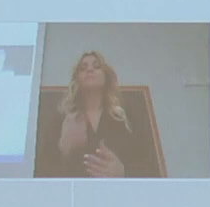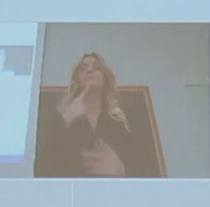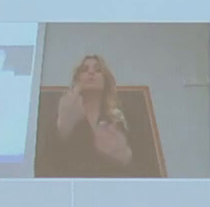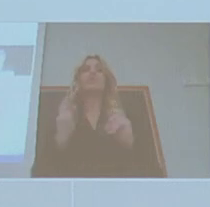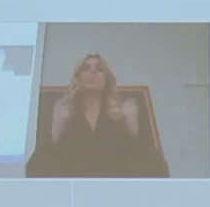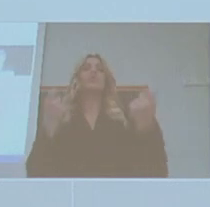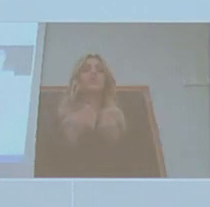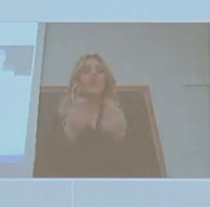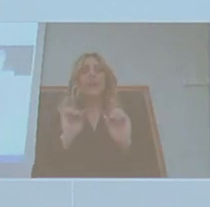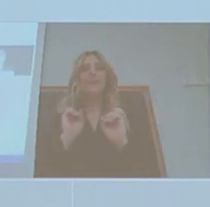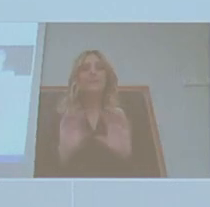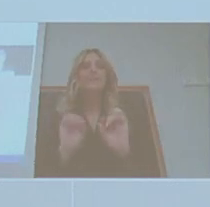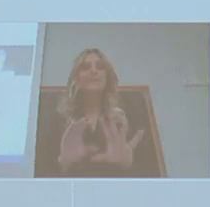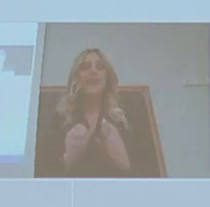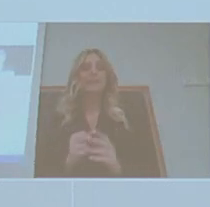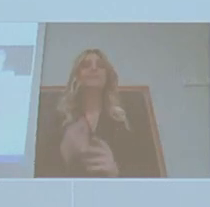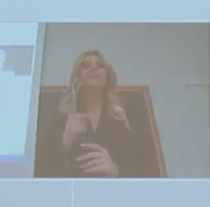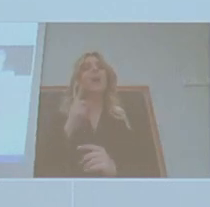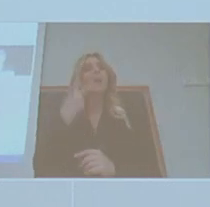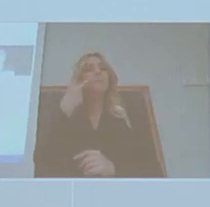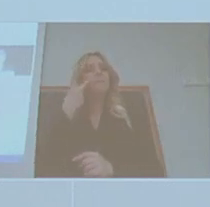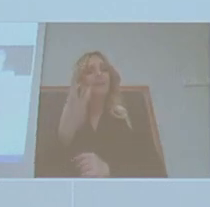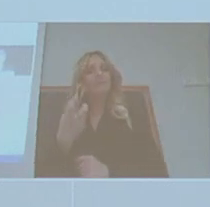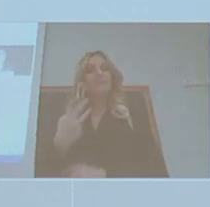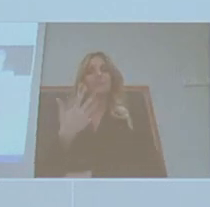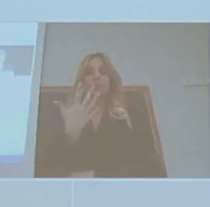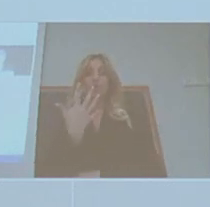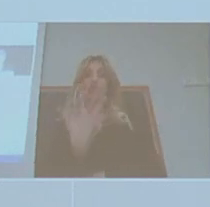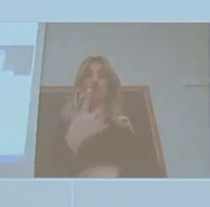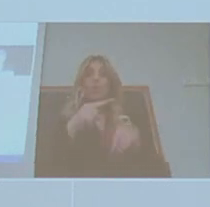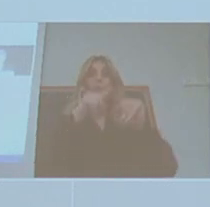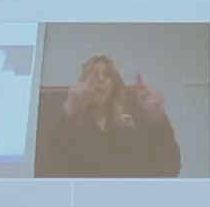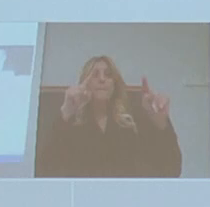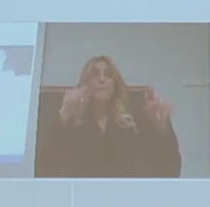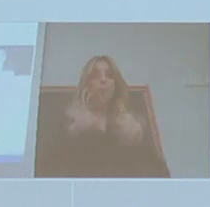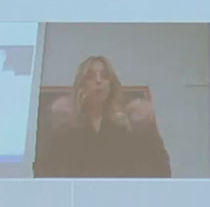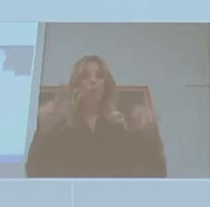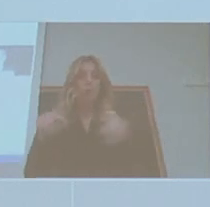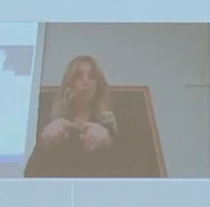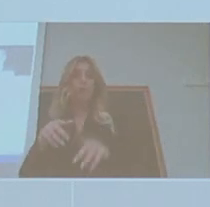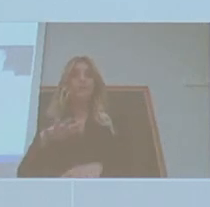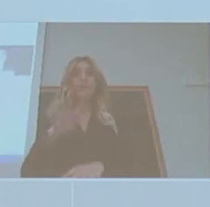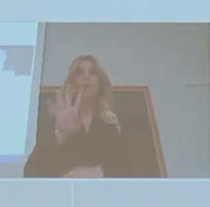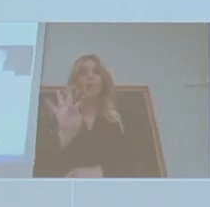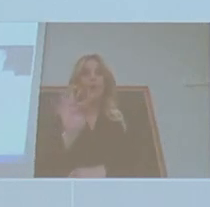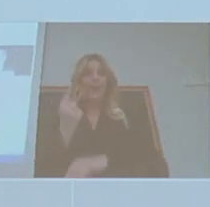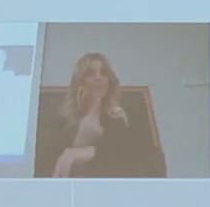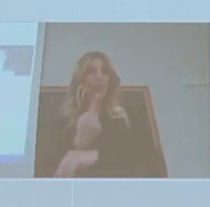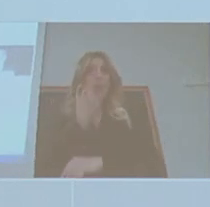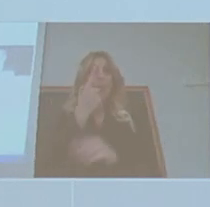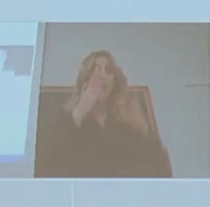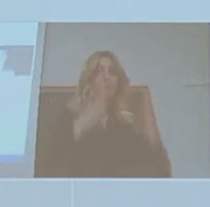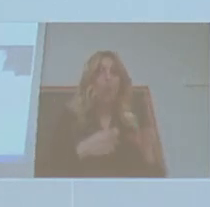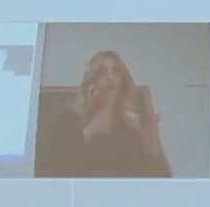la didattica sarà articolata in 5 moduli della durata di 40 ore ciascuno,